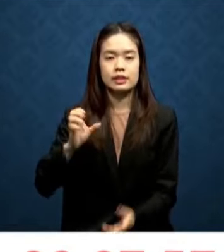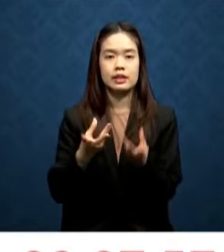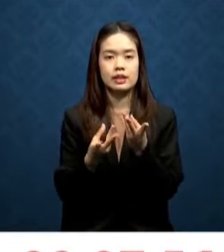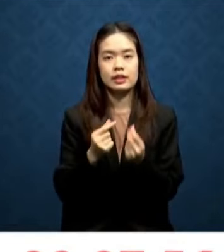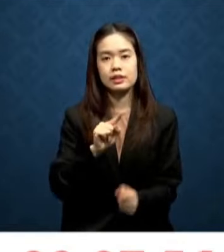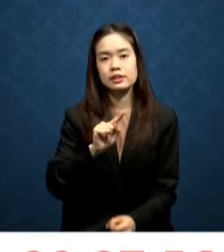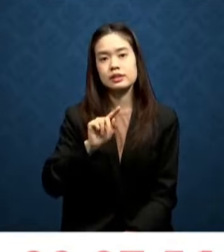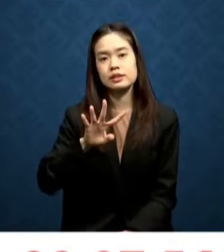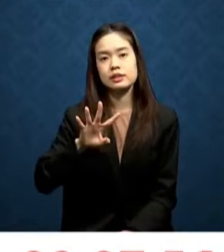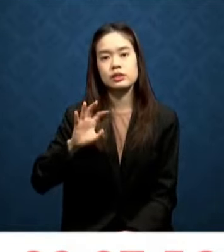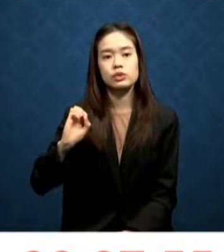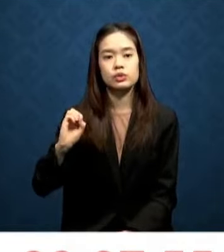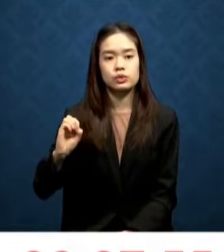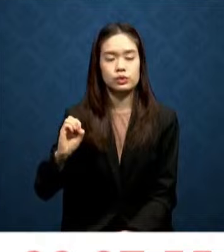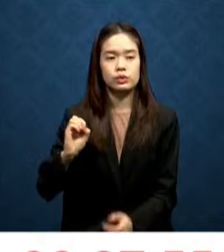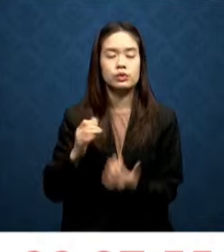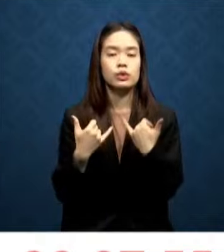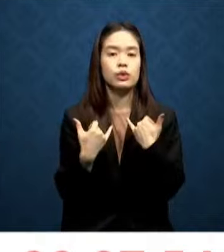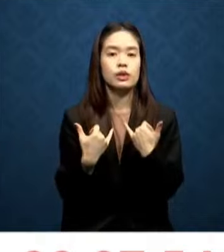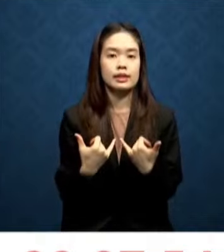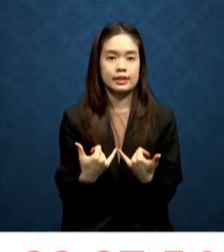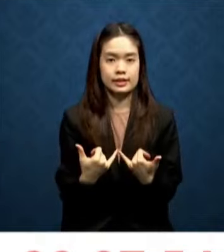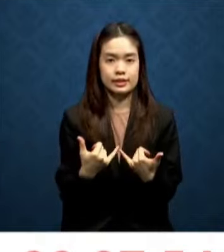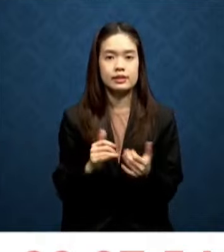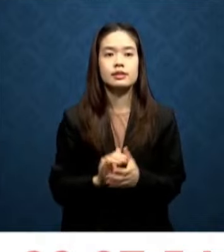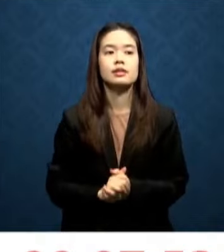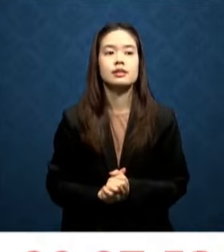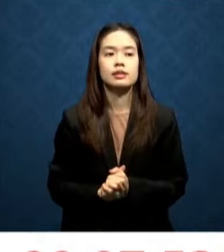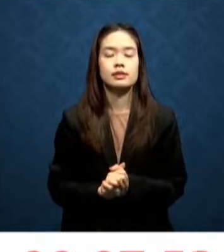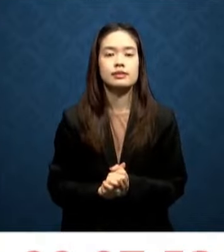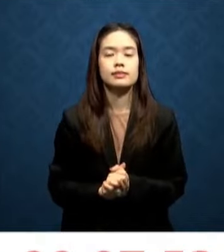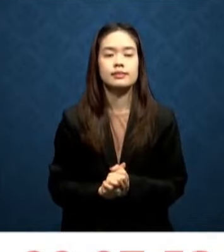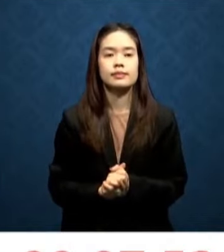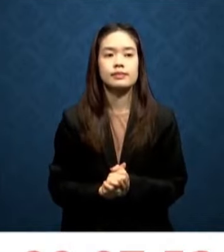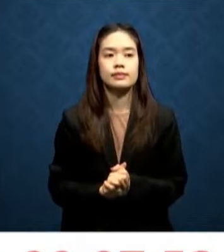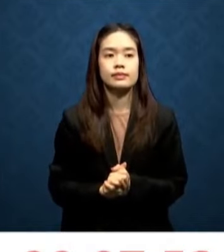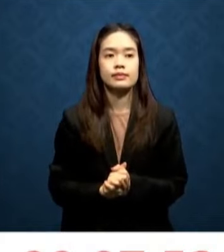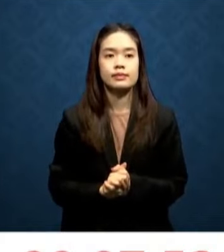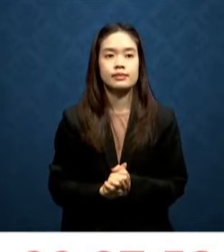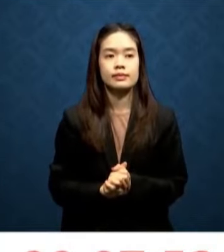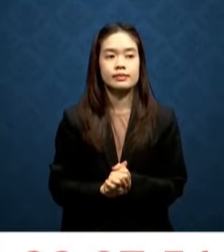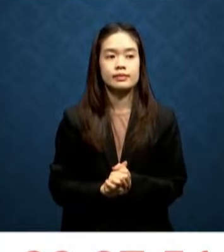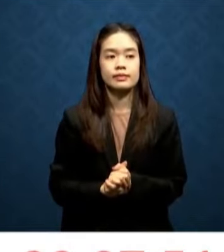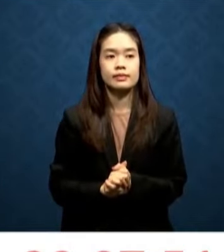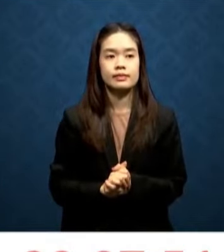140ครับท่านประธานครับขณะนี้เรากำลังมีความเห็น